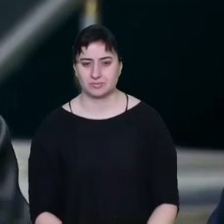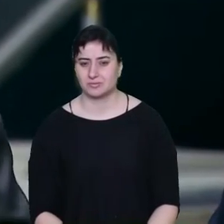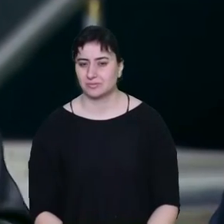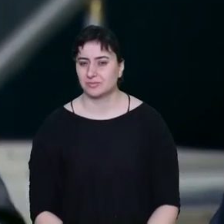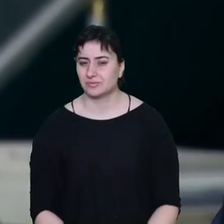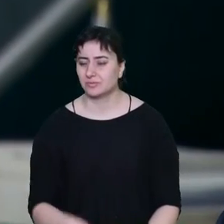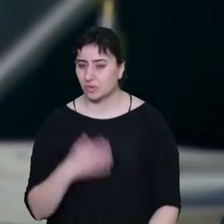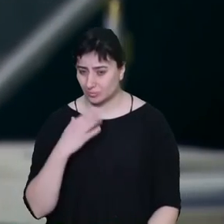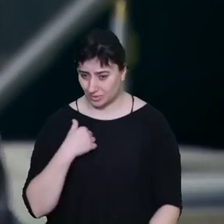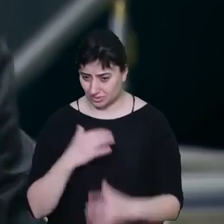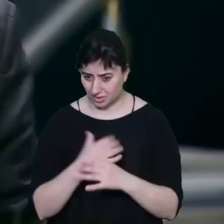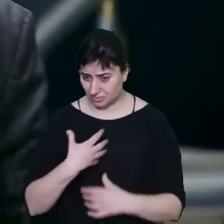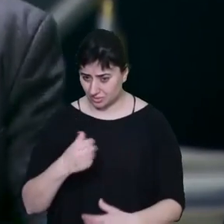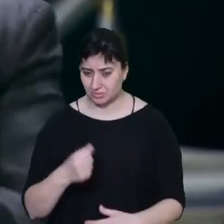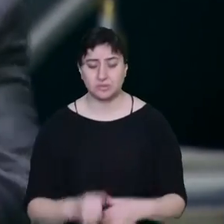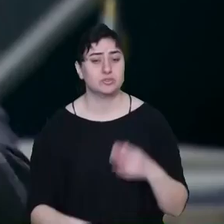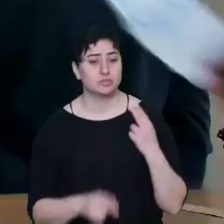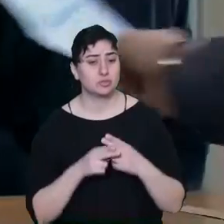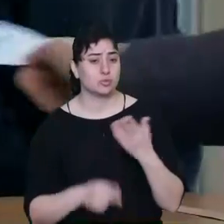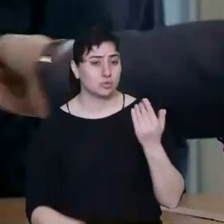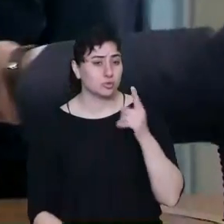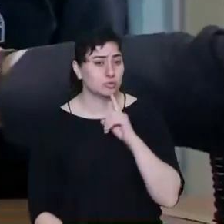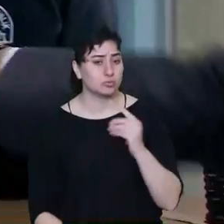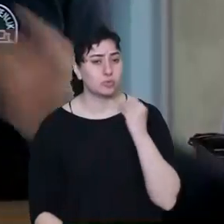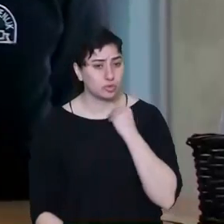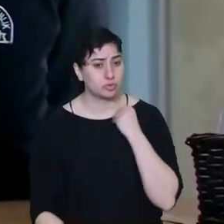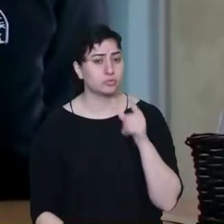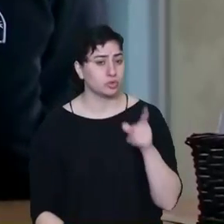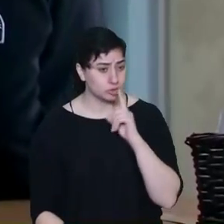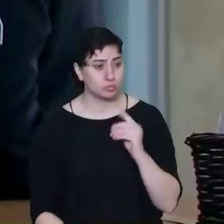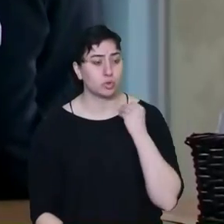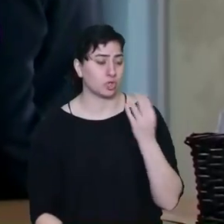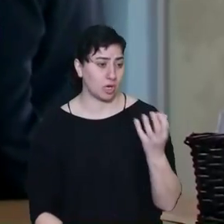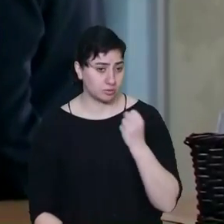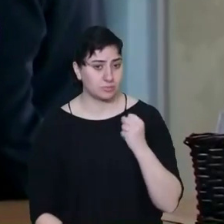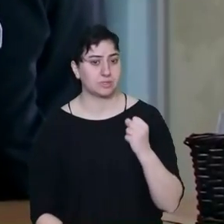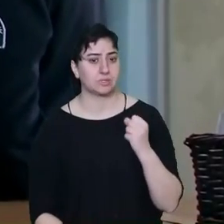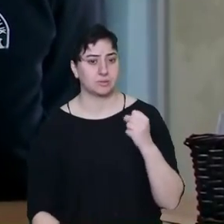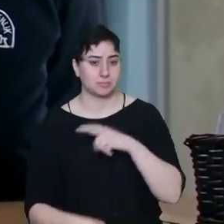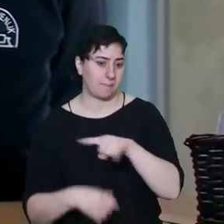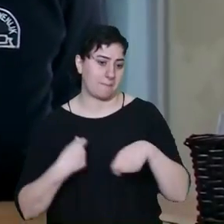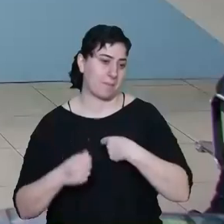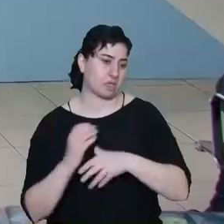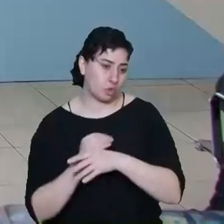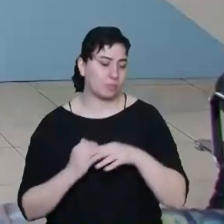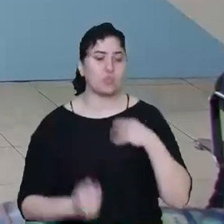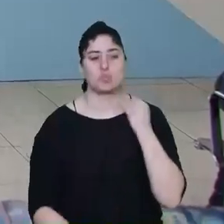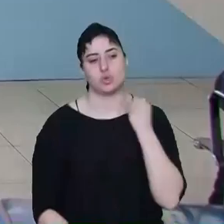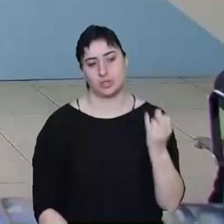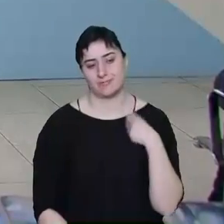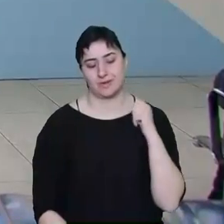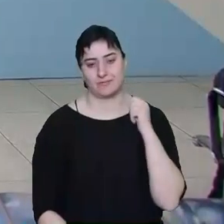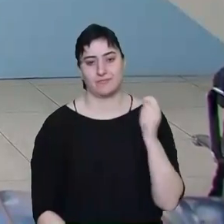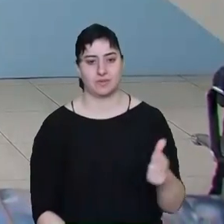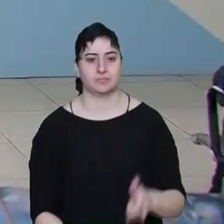Yoksa beni de mi soyuyorsun ya? Hadi çabuk. Bu 100 lirayı borç olarak alıyorum. Ben sadece bankayı soydum.